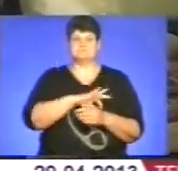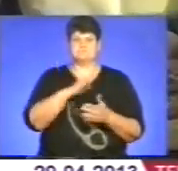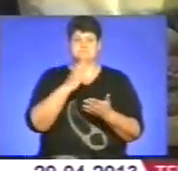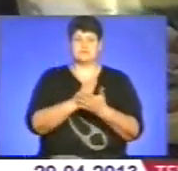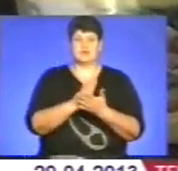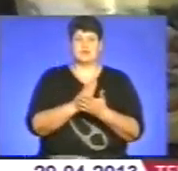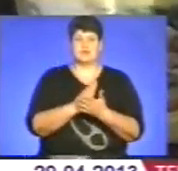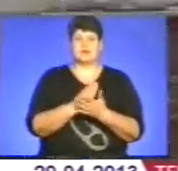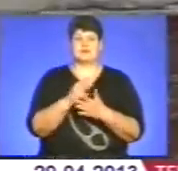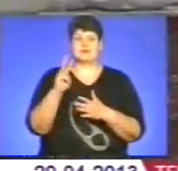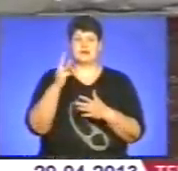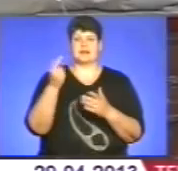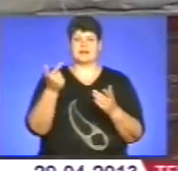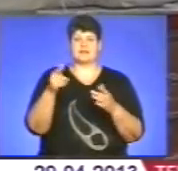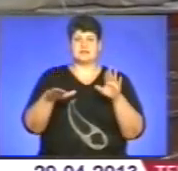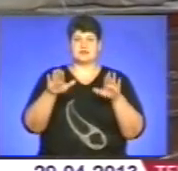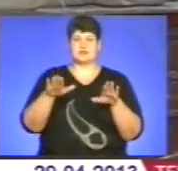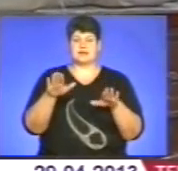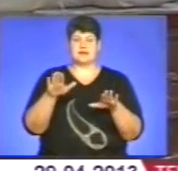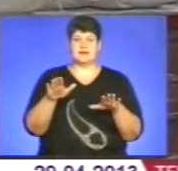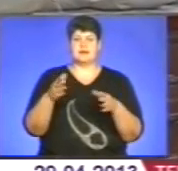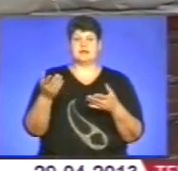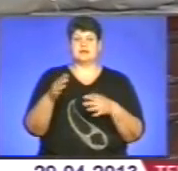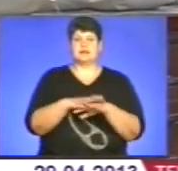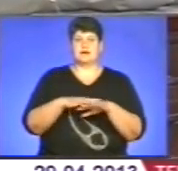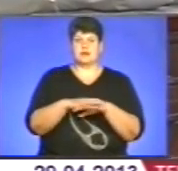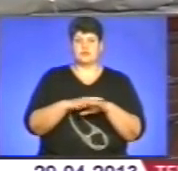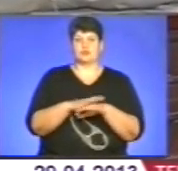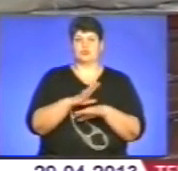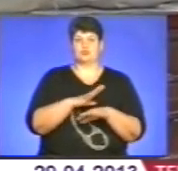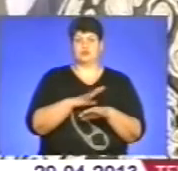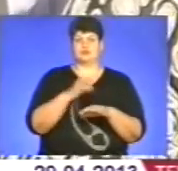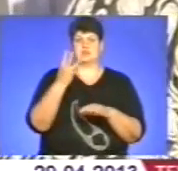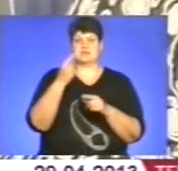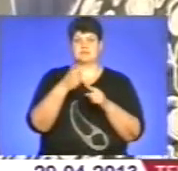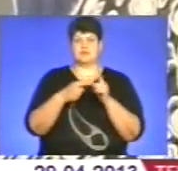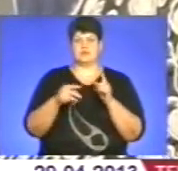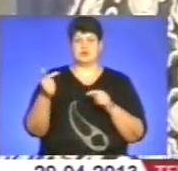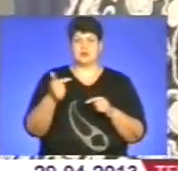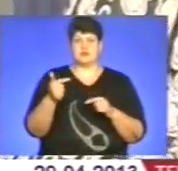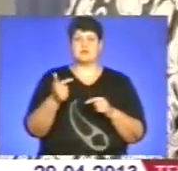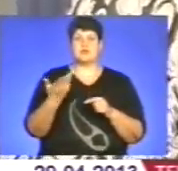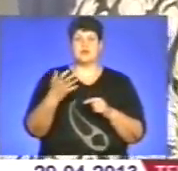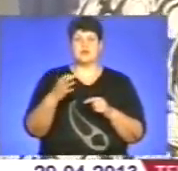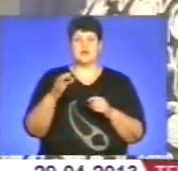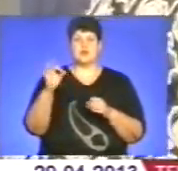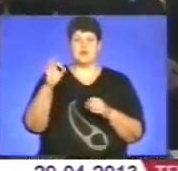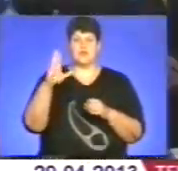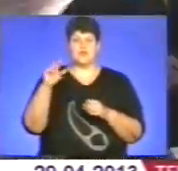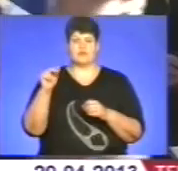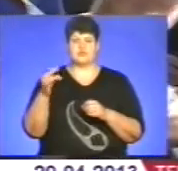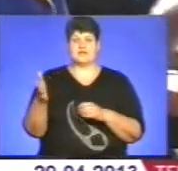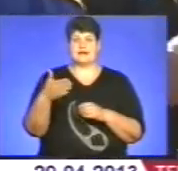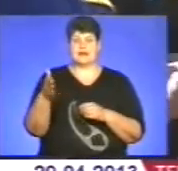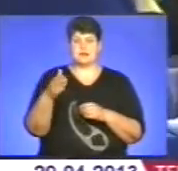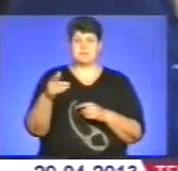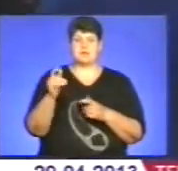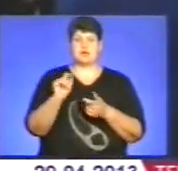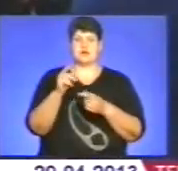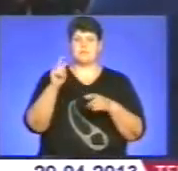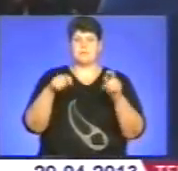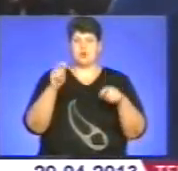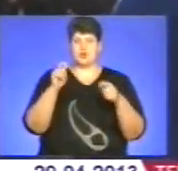кілограм. На ринку чи магазинах пропонують від 3,5 гривень. Овочі, риба, м'ясна та молочна продукція – традиційний